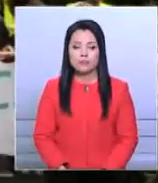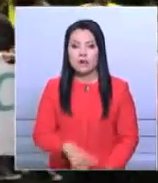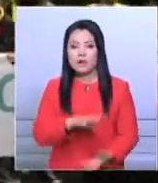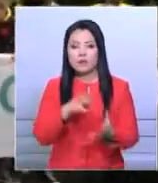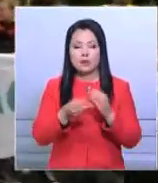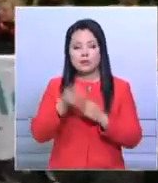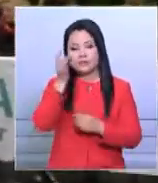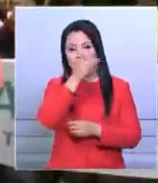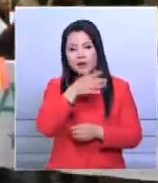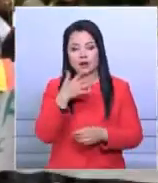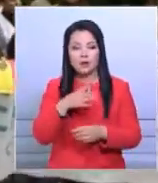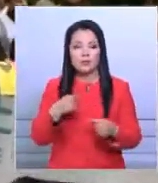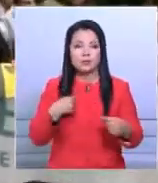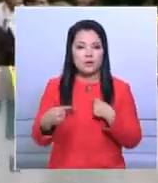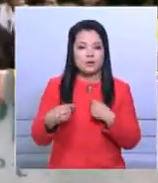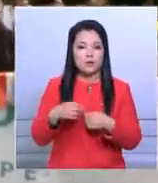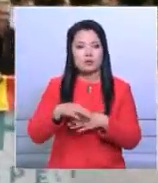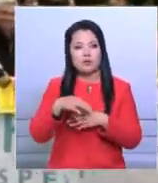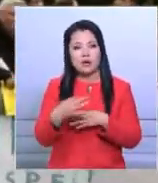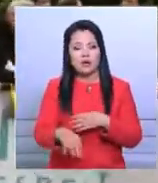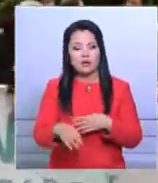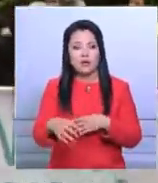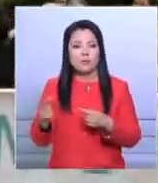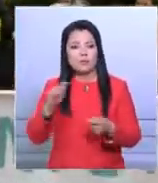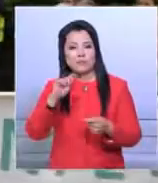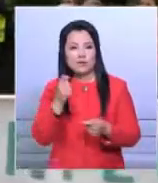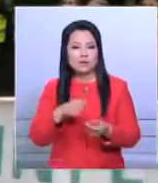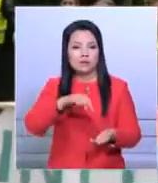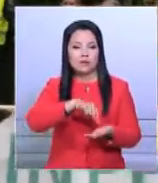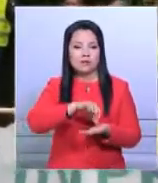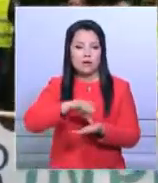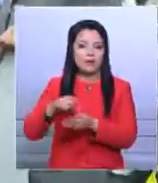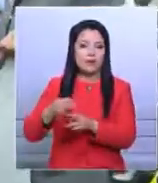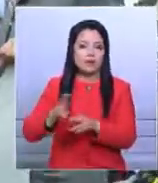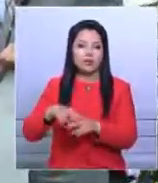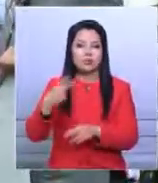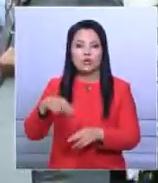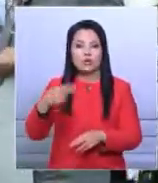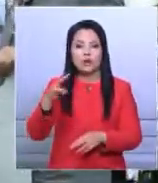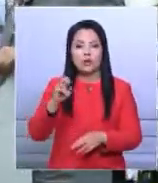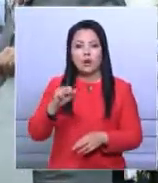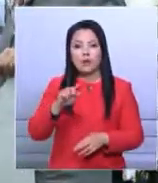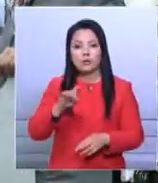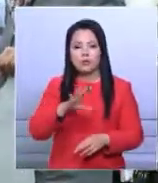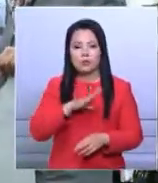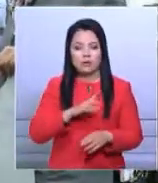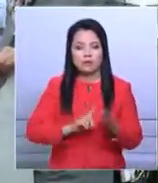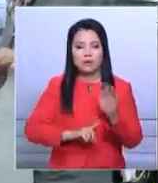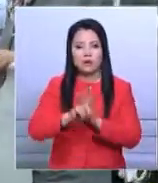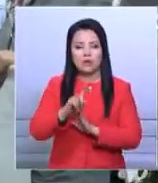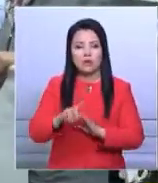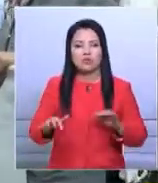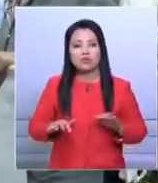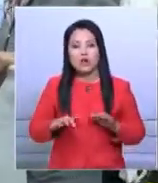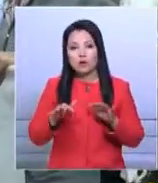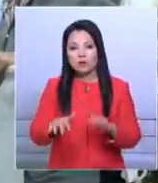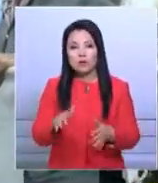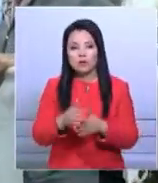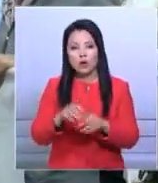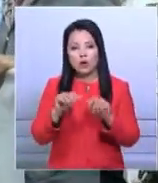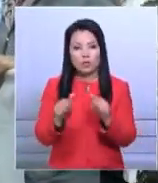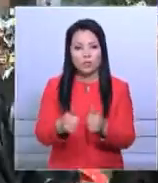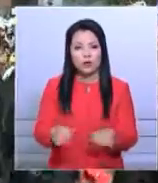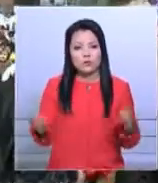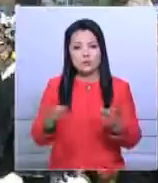Негізі нәсілшілдік пен зорлық-зомбылыққа қарсы шара Бельгия астанасында 22 наурыздағы шабуылдардан кейін бірден ұйымдастырылуы тиіс еді.